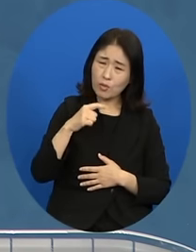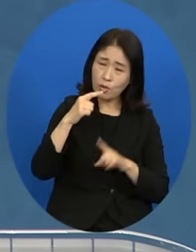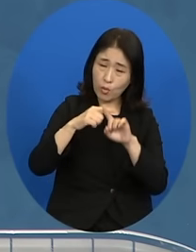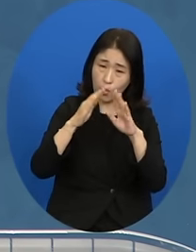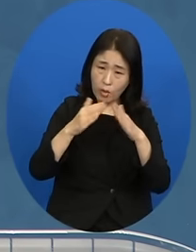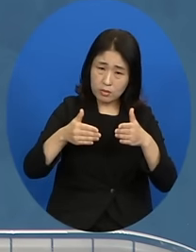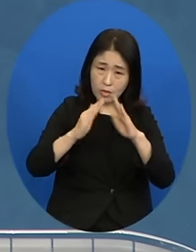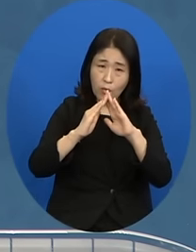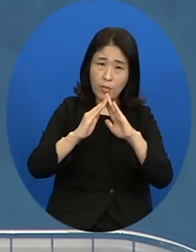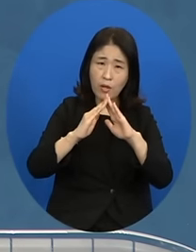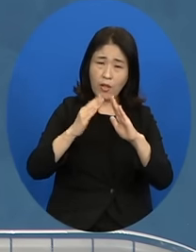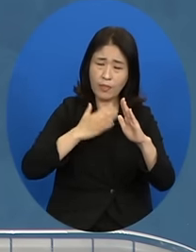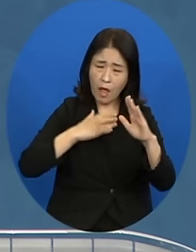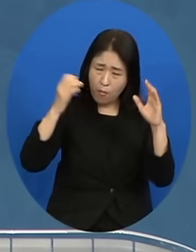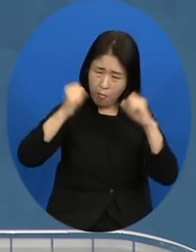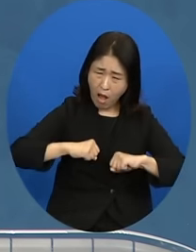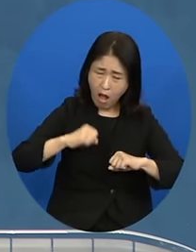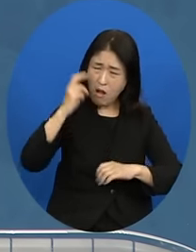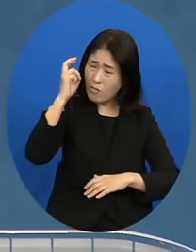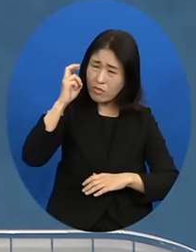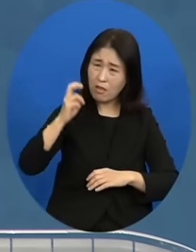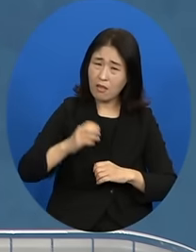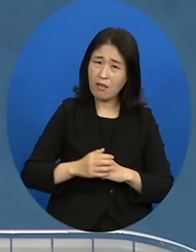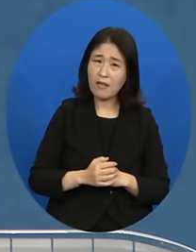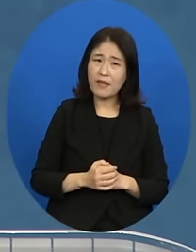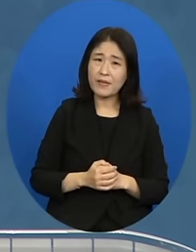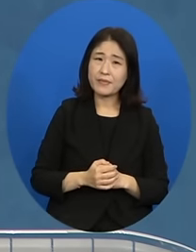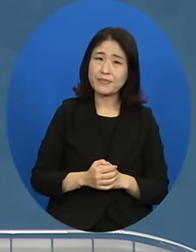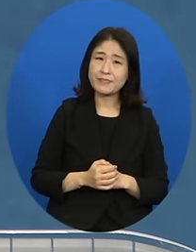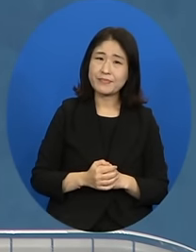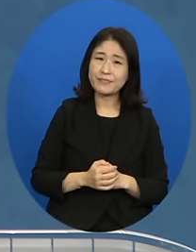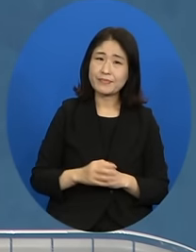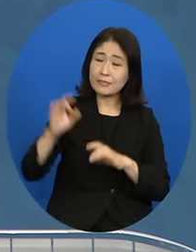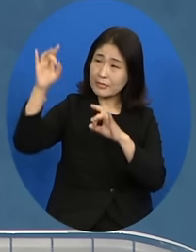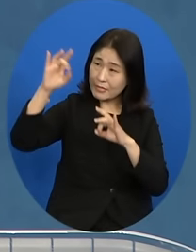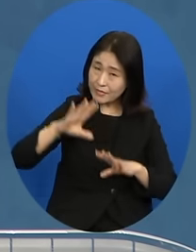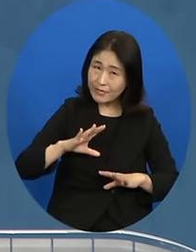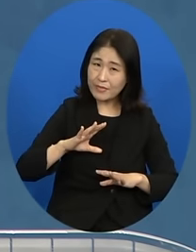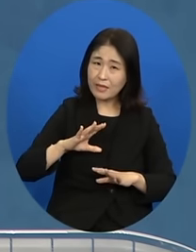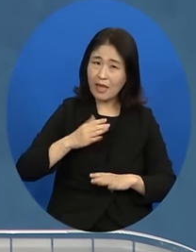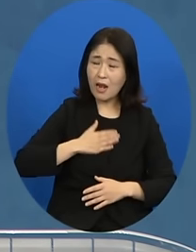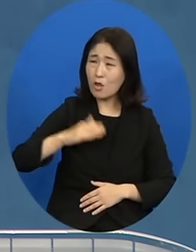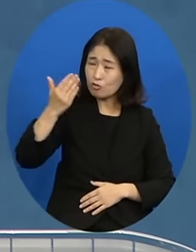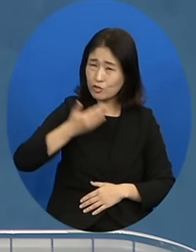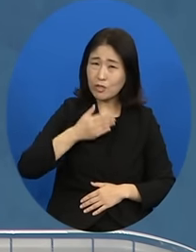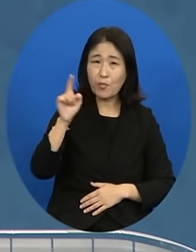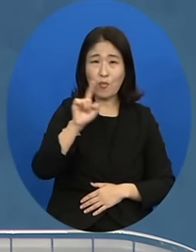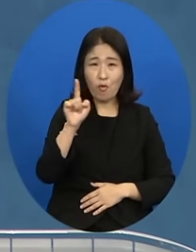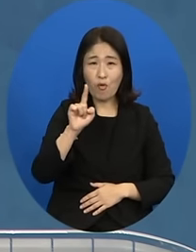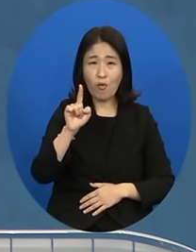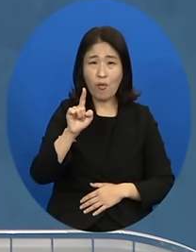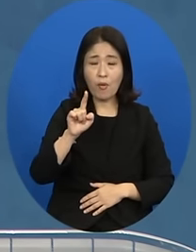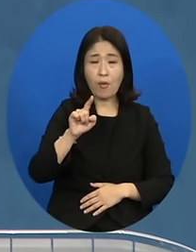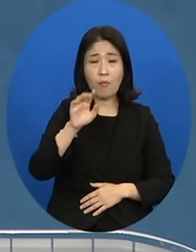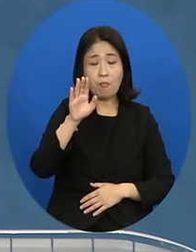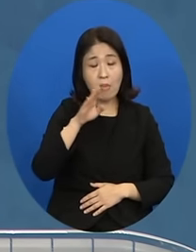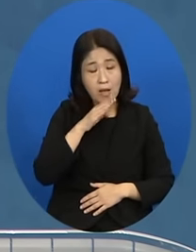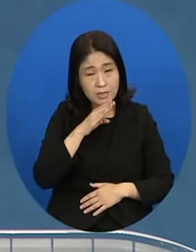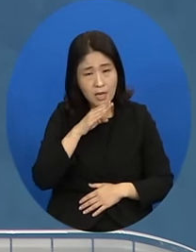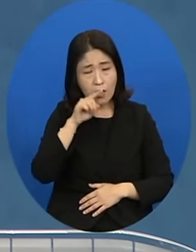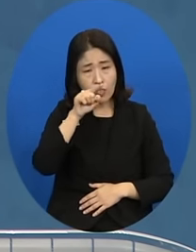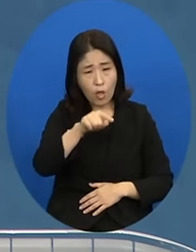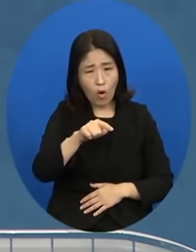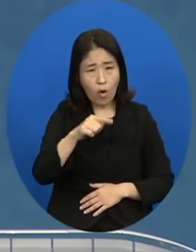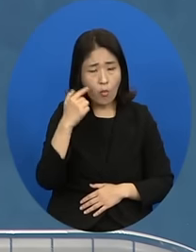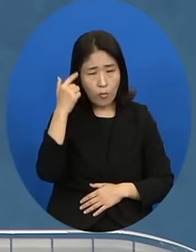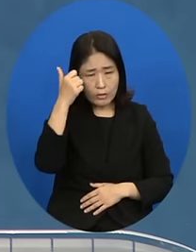자칫 잘못하면 망할 것 같습니다. 그랬는데 하나님이 제 마음에 어떤 감동을 주셨냐면 그래 너의